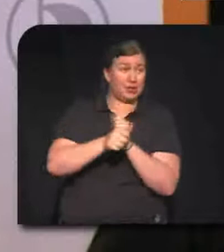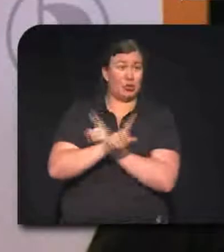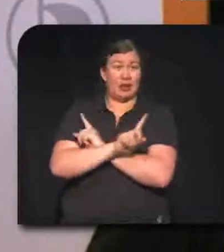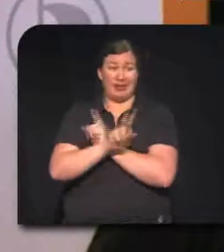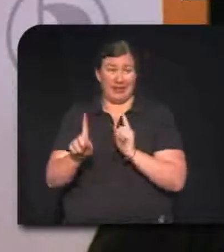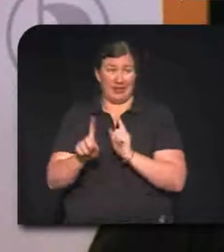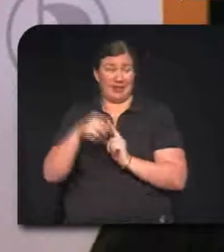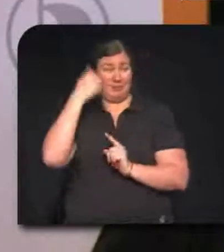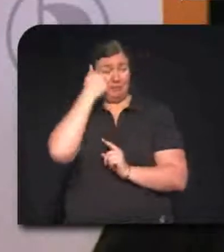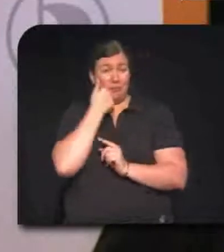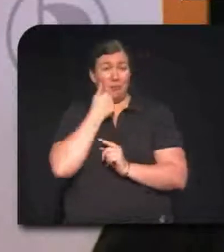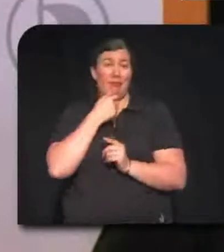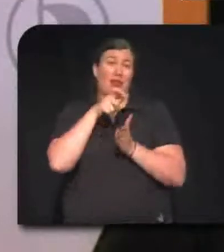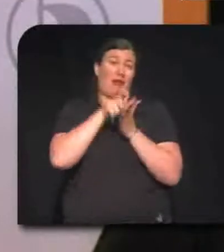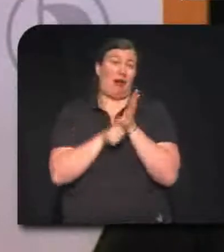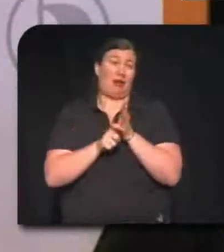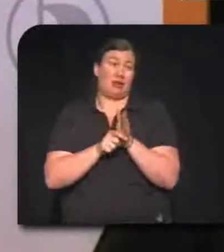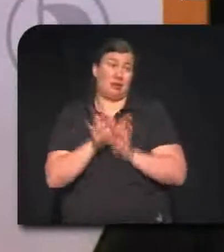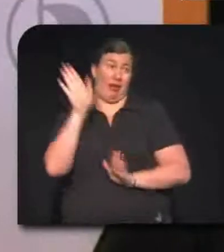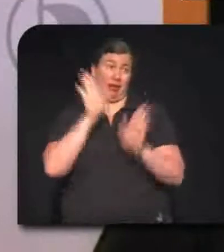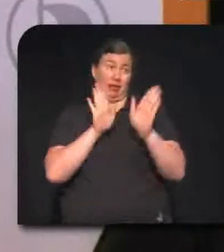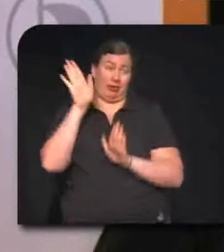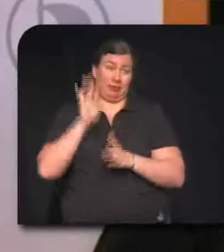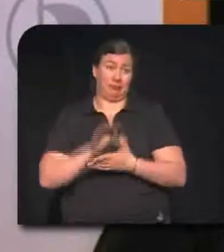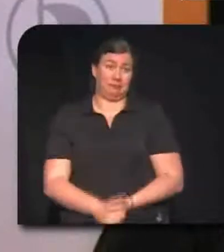und bitte um das Kartenzeichen